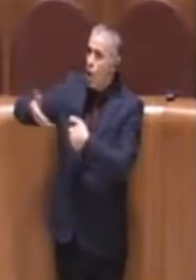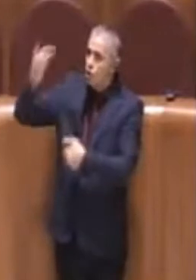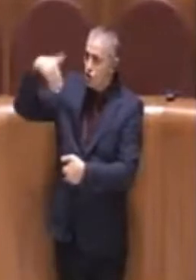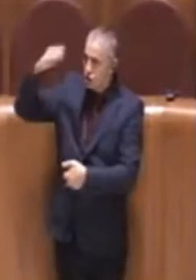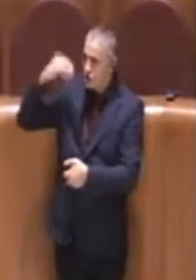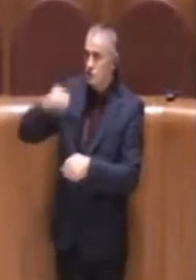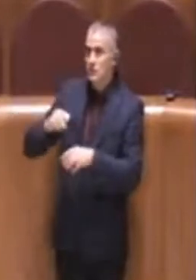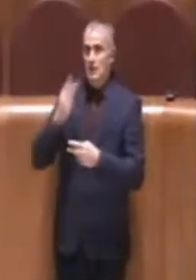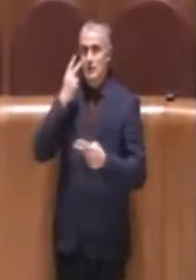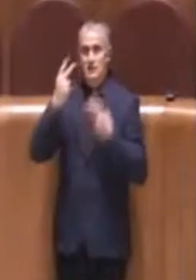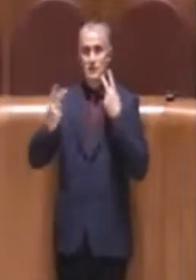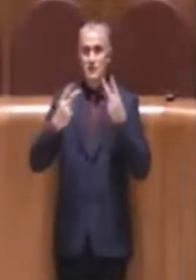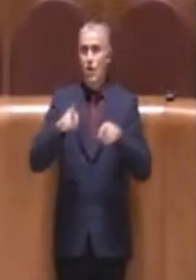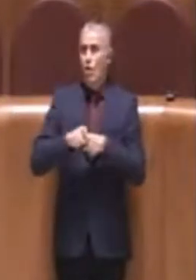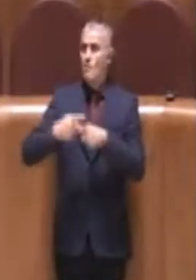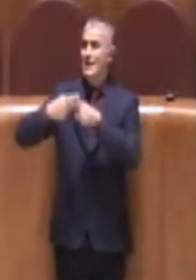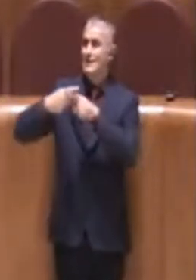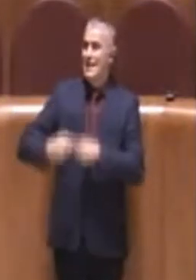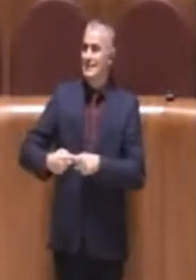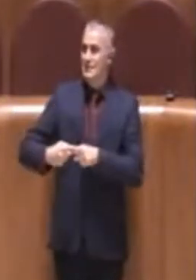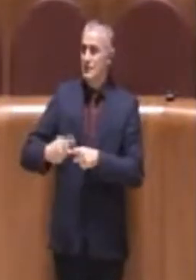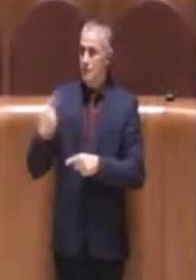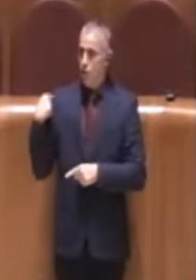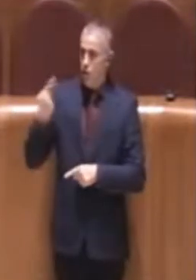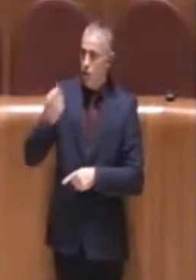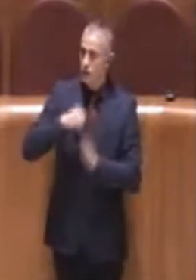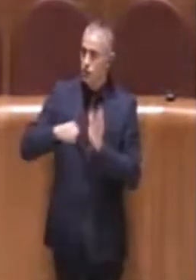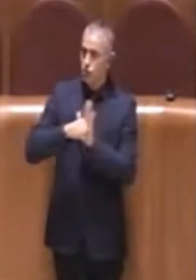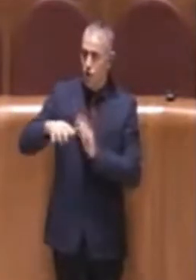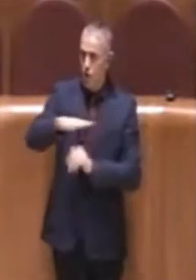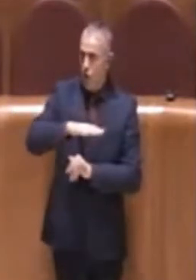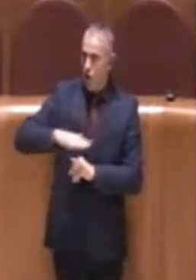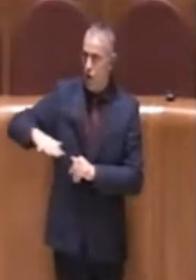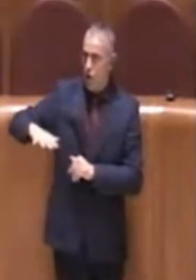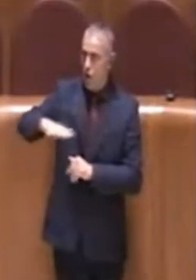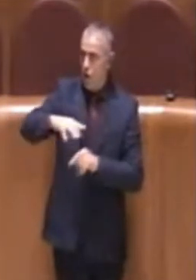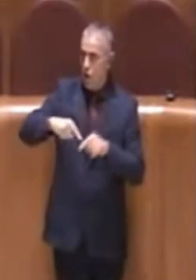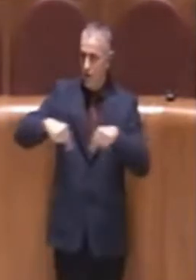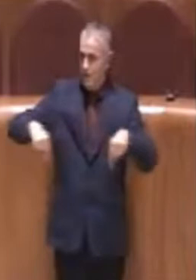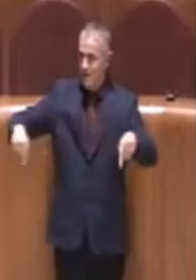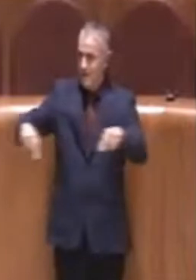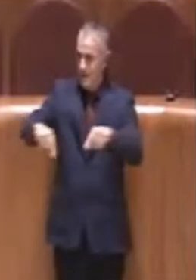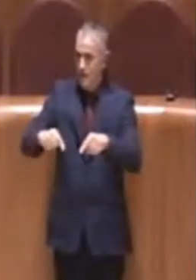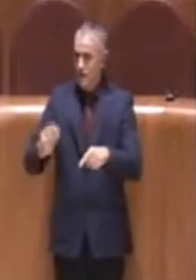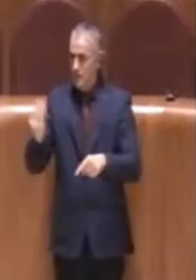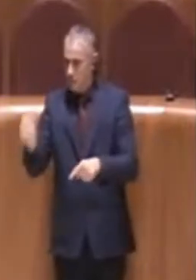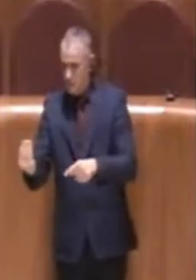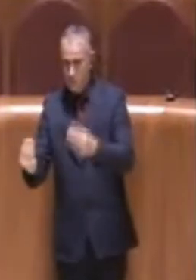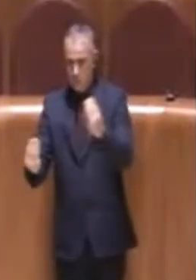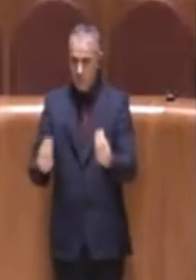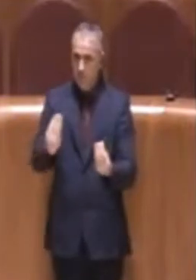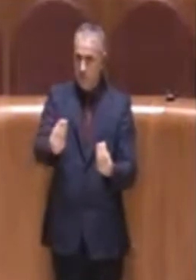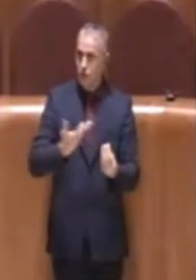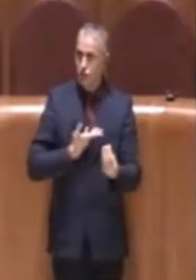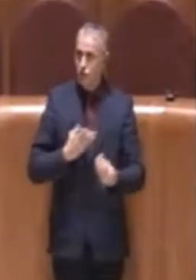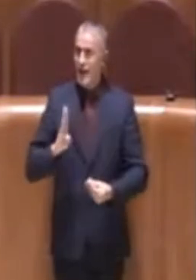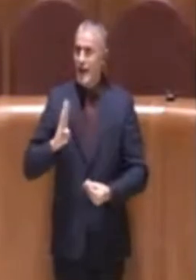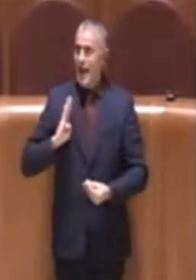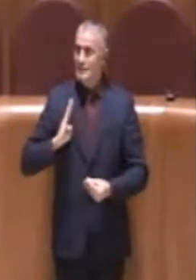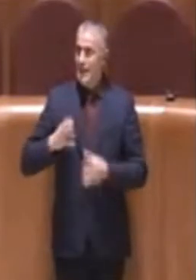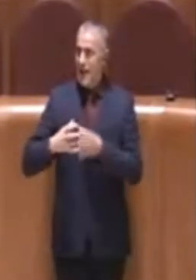testimoniano la storia di quel quartiere di quel quadrante della presenza in quell'area comunque delle caserme